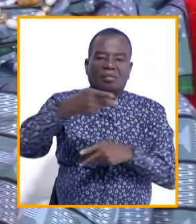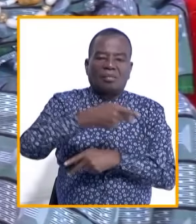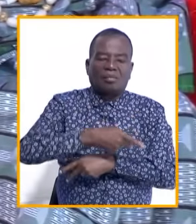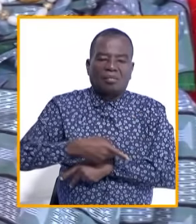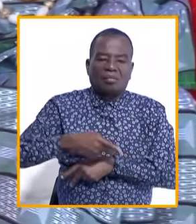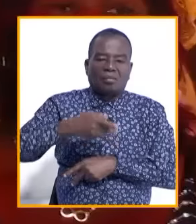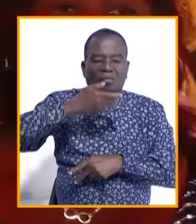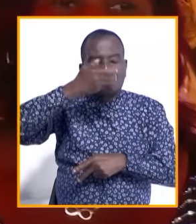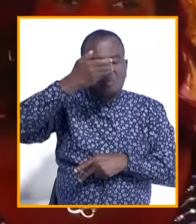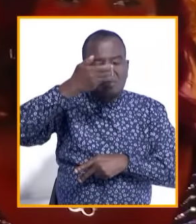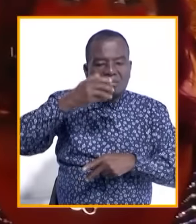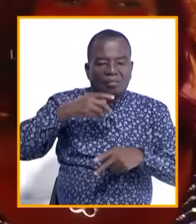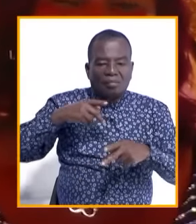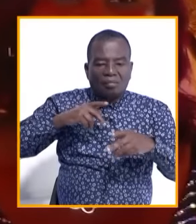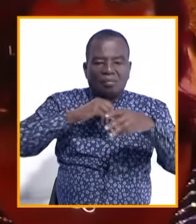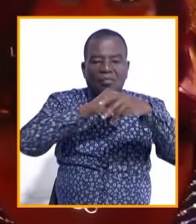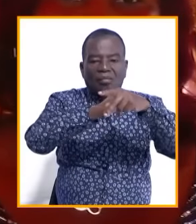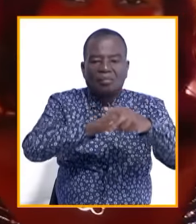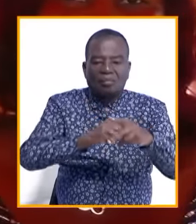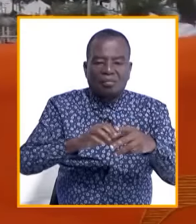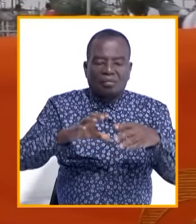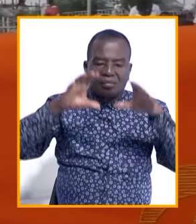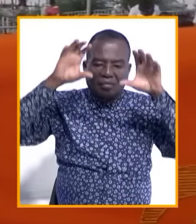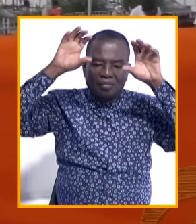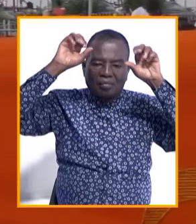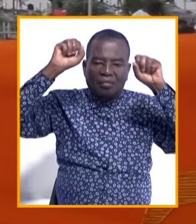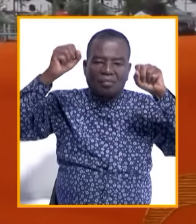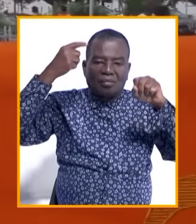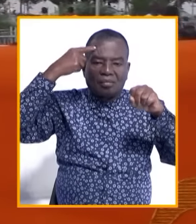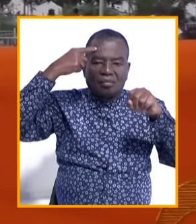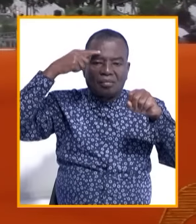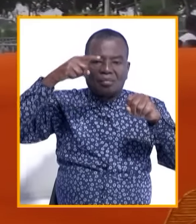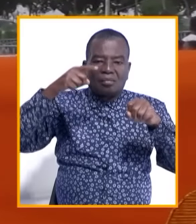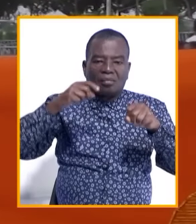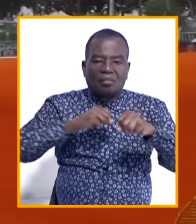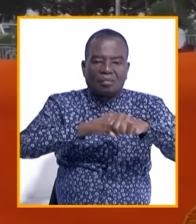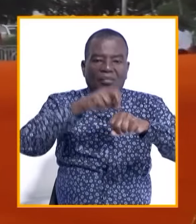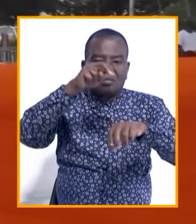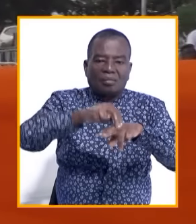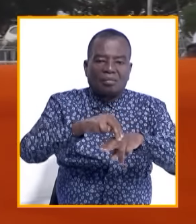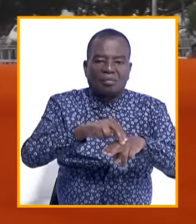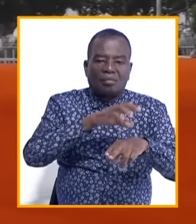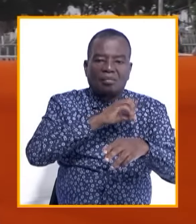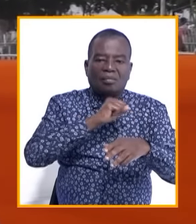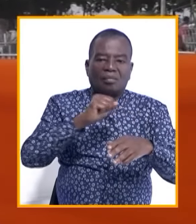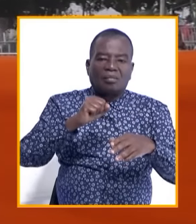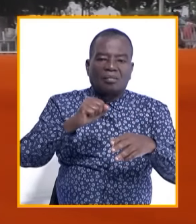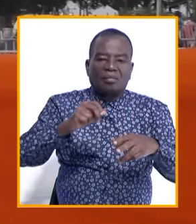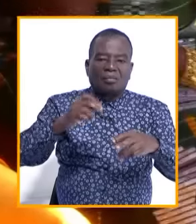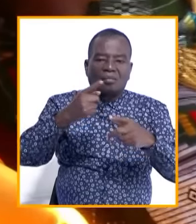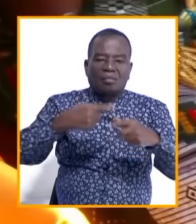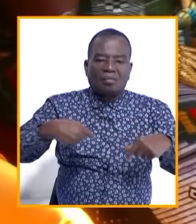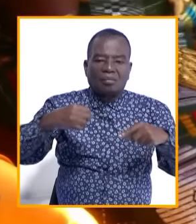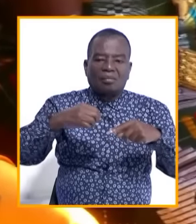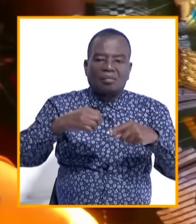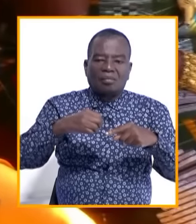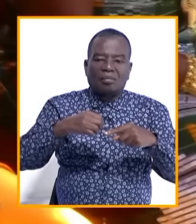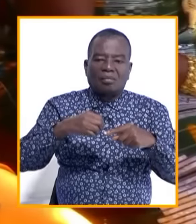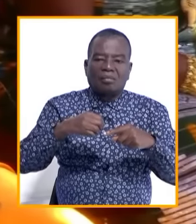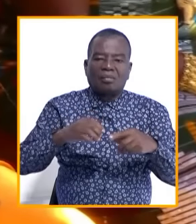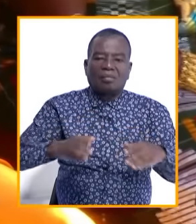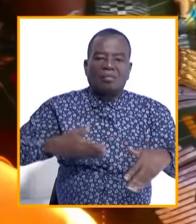de l'humanité. Le pagne baoulé est protégé. Le président travaille pour la protection de